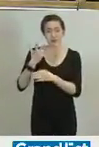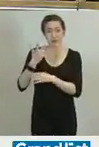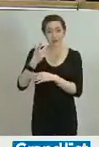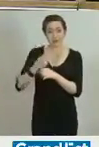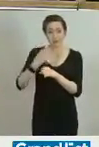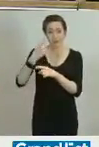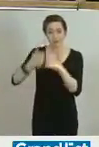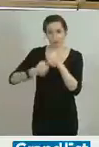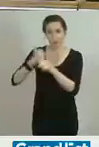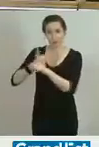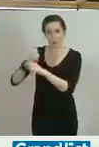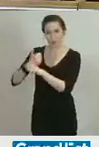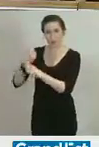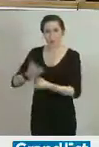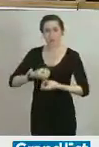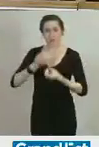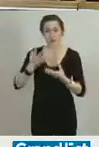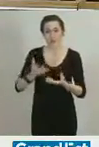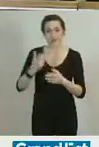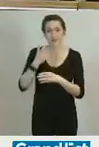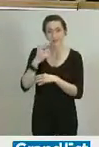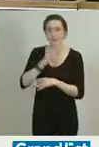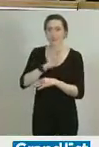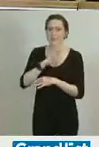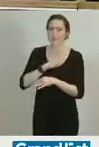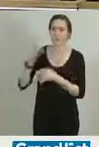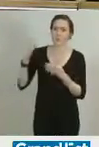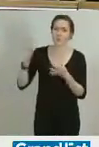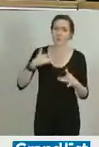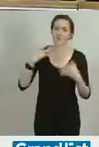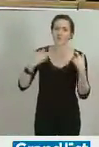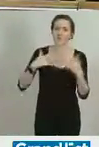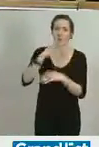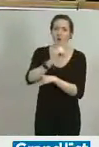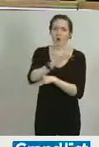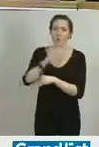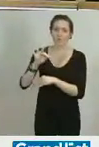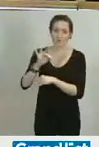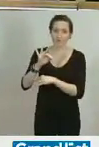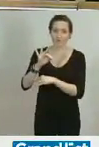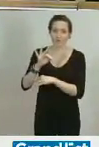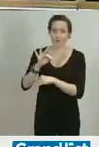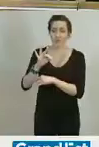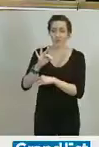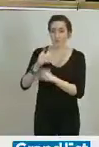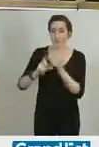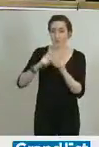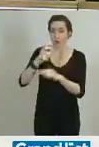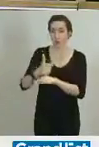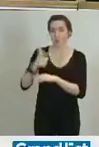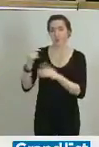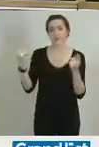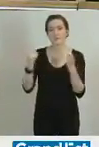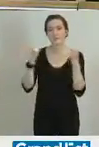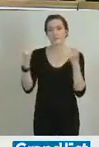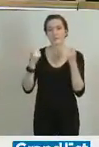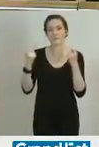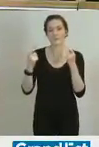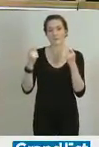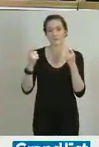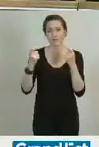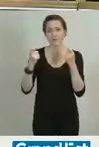le soutien aux compagnies participant au Festival Off à la Caserne lors du Festival d'Avignon et le soutien aux